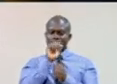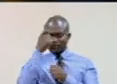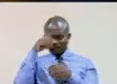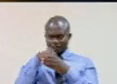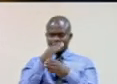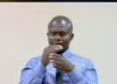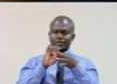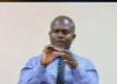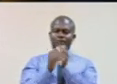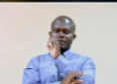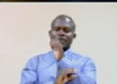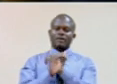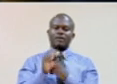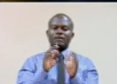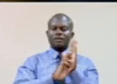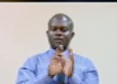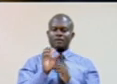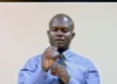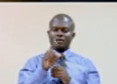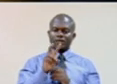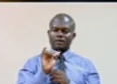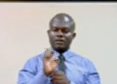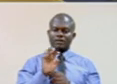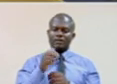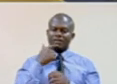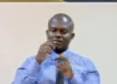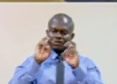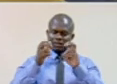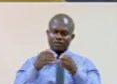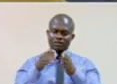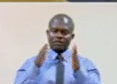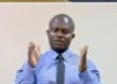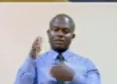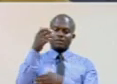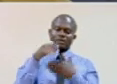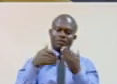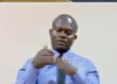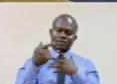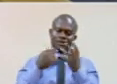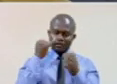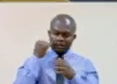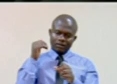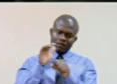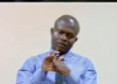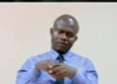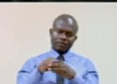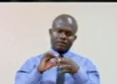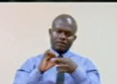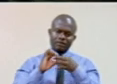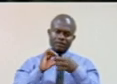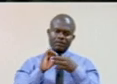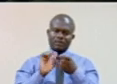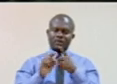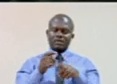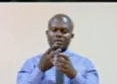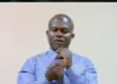y'Ububanyi n'Amahanga, Ambasaderi Olivier Nduhungirehe, yavuze ko ifungurwa ry'iyi ambasade ari ikintu gikomeye mu gushimangira ubucuti bw'ibihugu